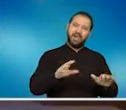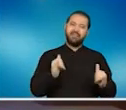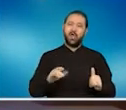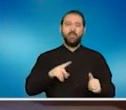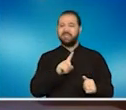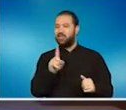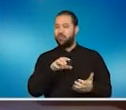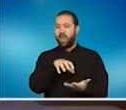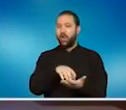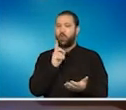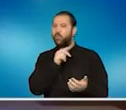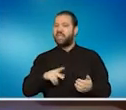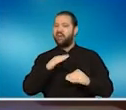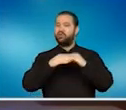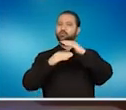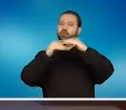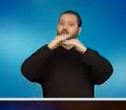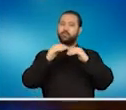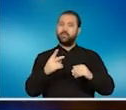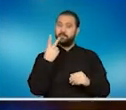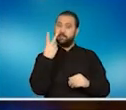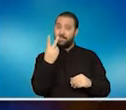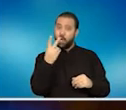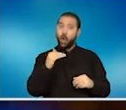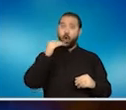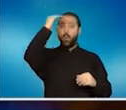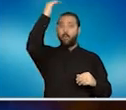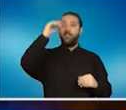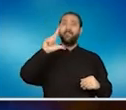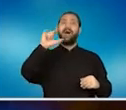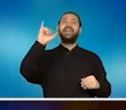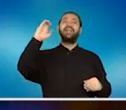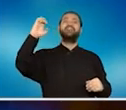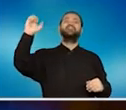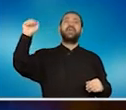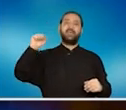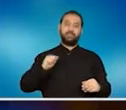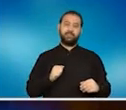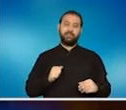locul unde a fost el. Deci două mari licee,